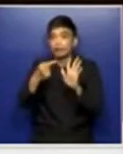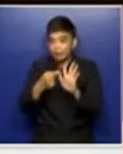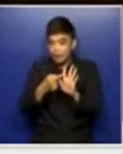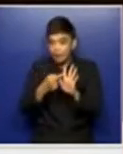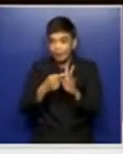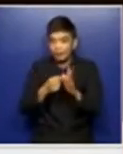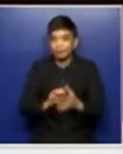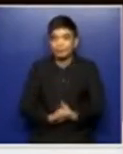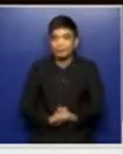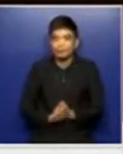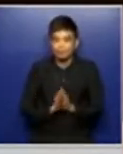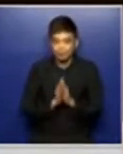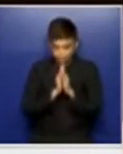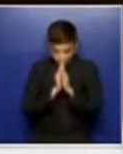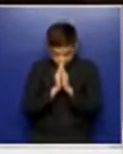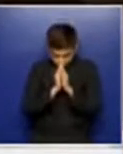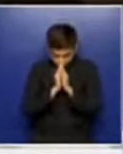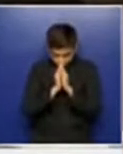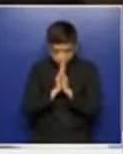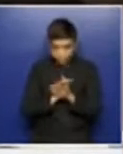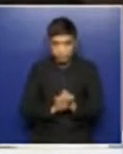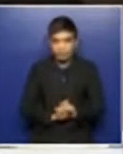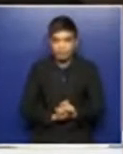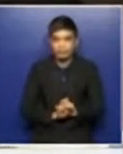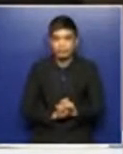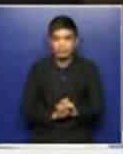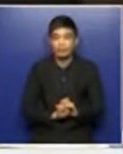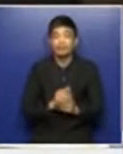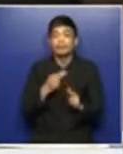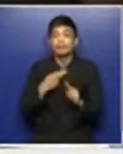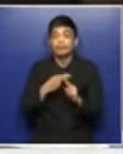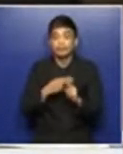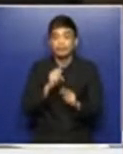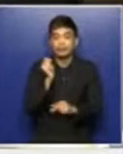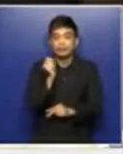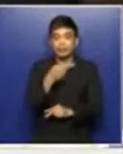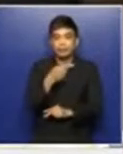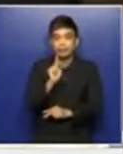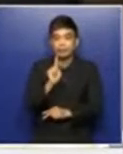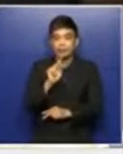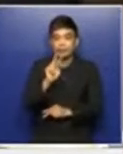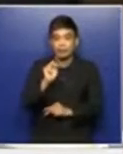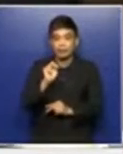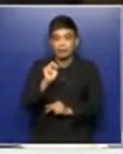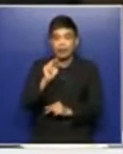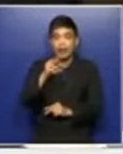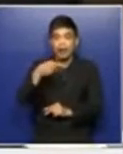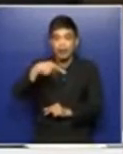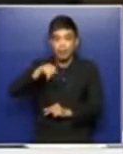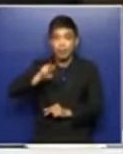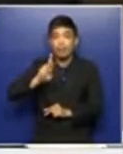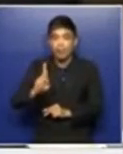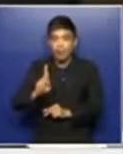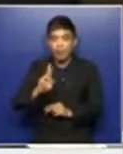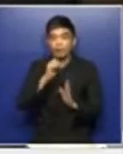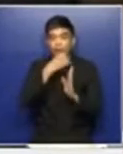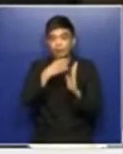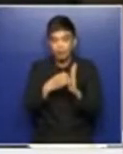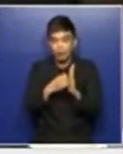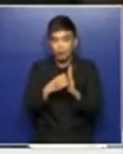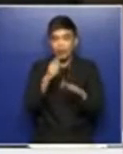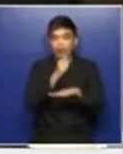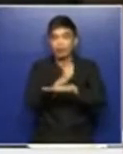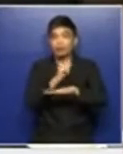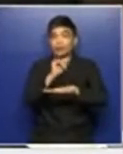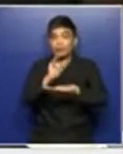ประธานที่เคารพดิฉันนางสาวธนพรสมทองแดงบัญชีรายชื่อพรรคเสรีรวมไทยพระนครศรีอยุธยามีเรื่องห